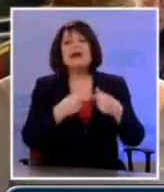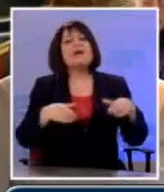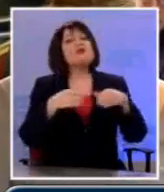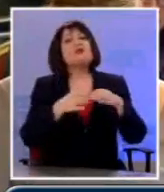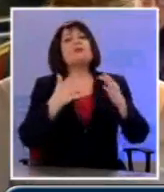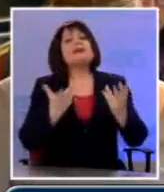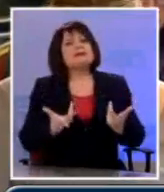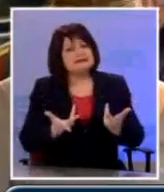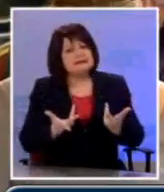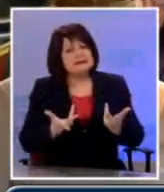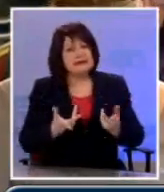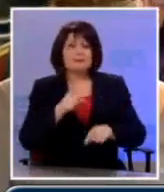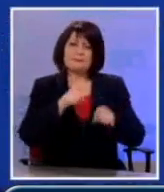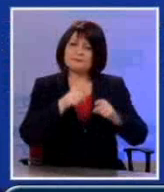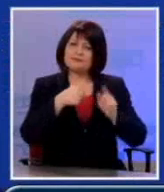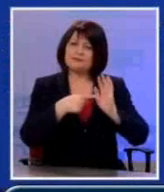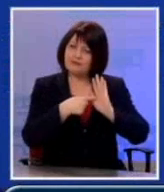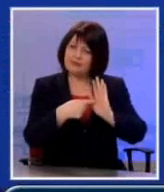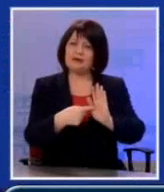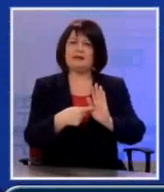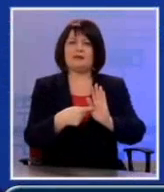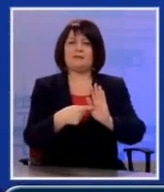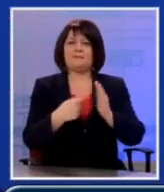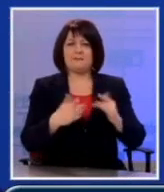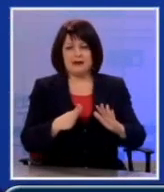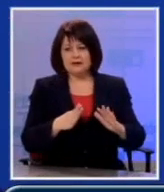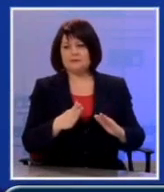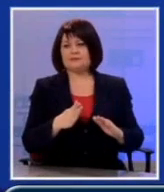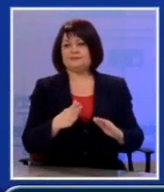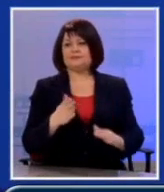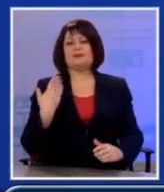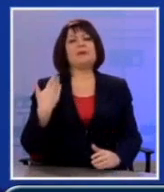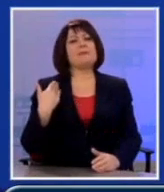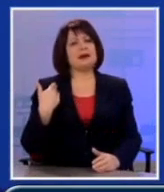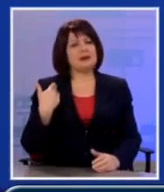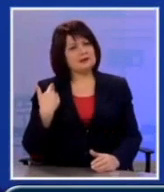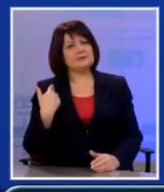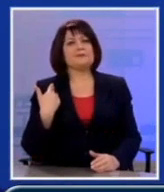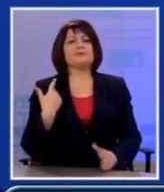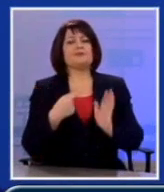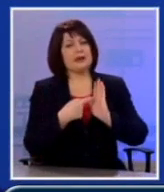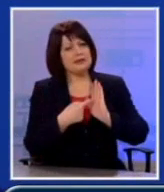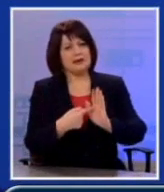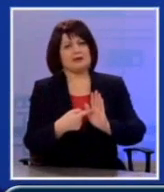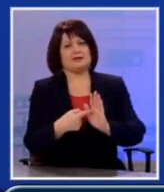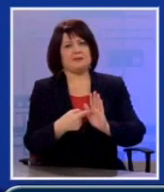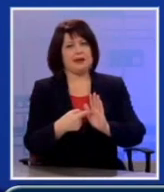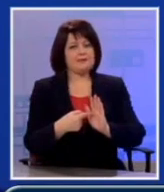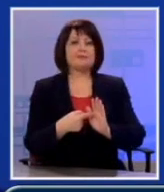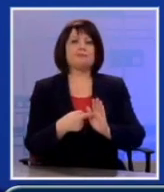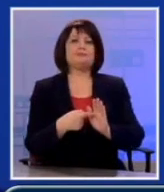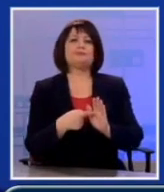Δείγματα αυτού του ανοίγματος δείξαμε στο πρώτο διάστημα από τους πρώτους